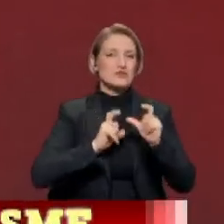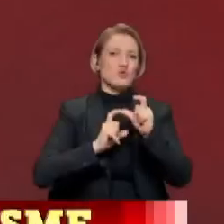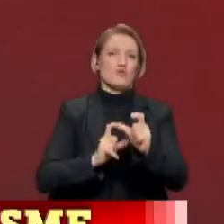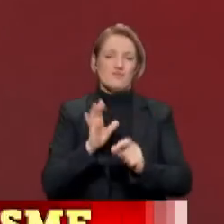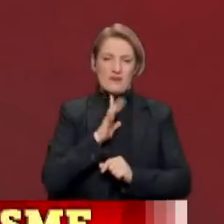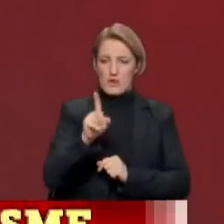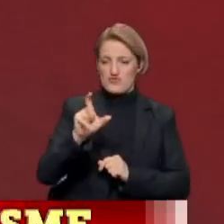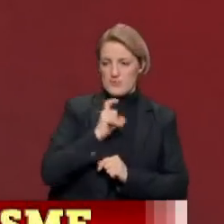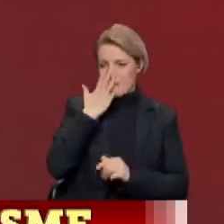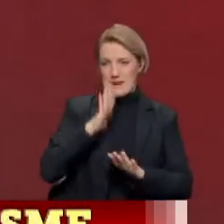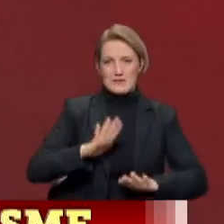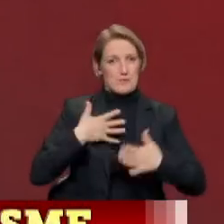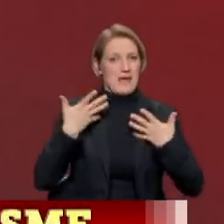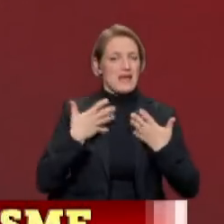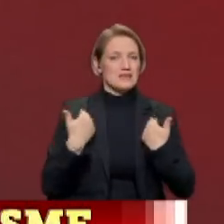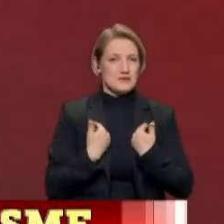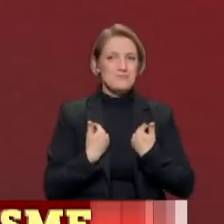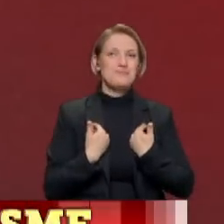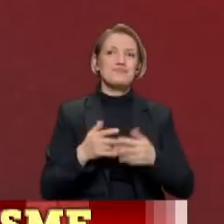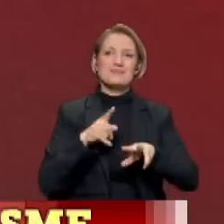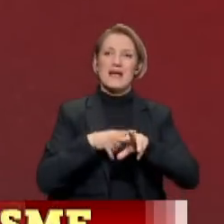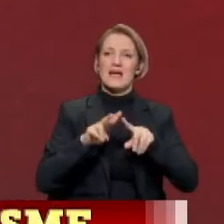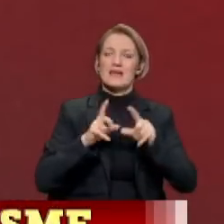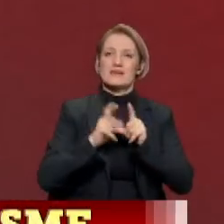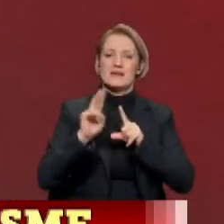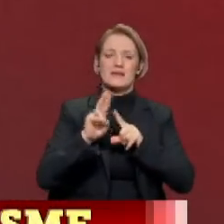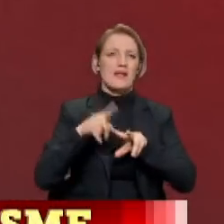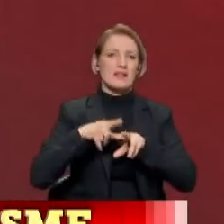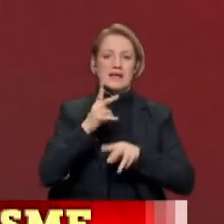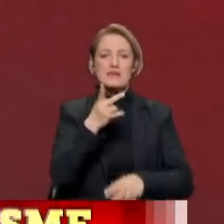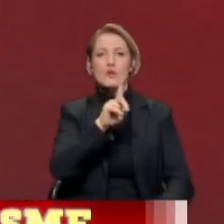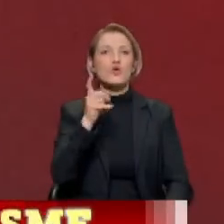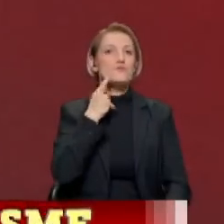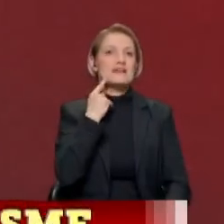Onun yanıtını da çok merak ediyorum. Sayın Peki. Engin Altay. 2019 Mayıs'ı.